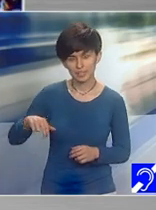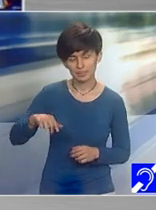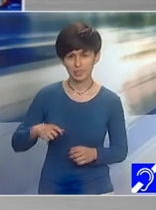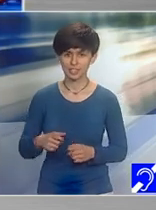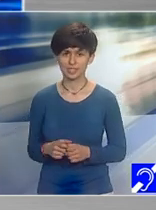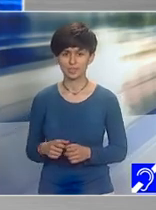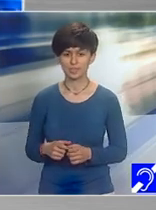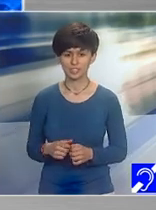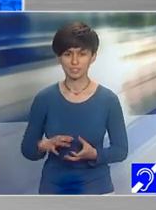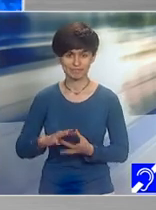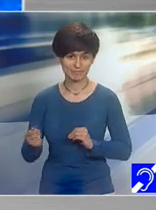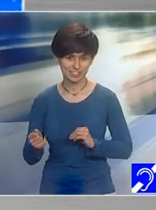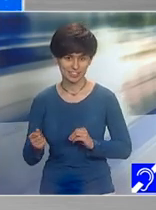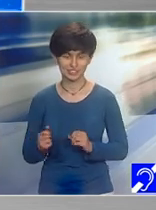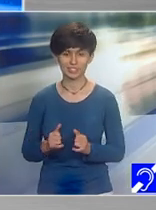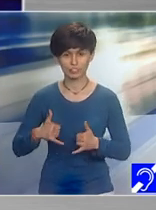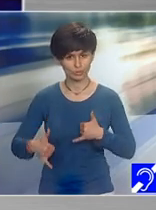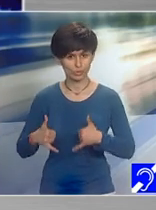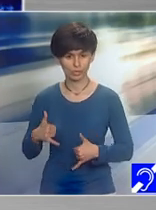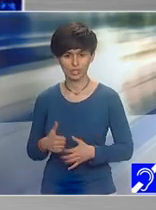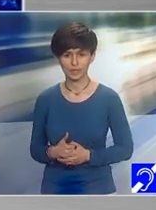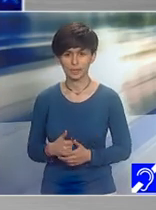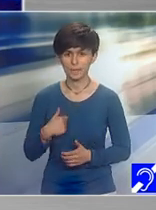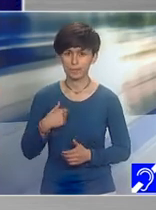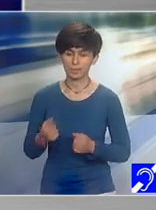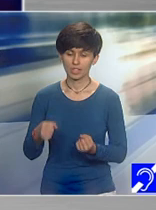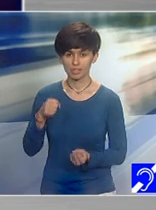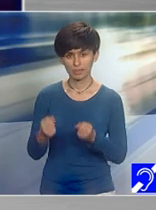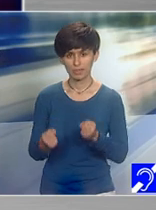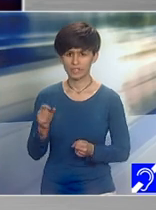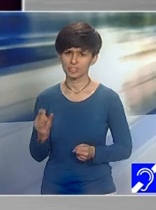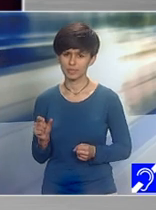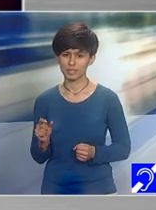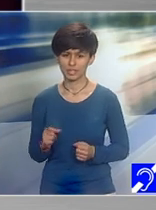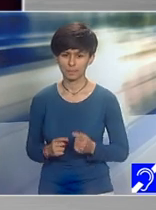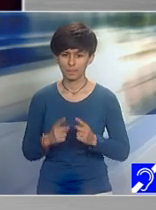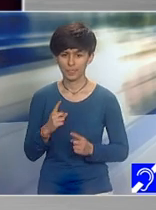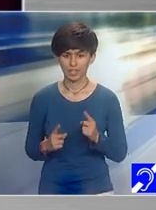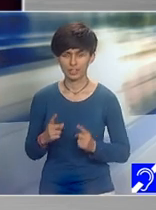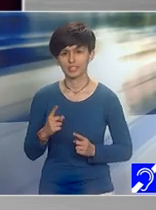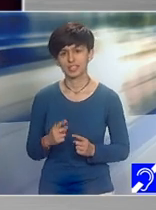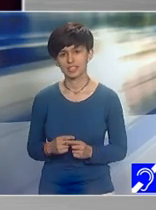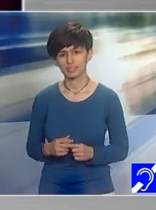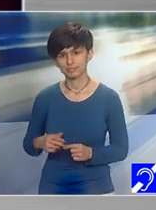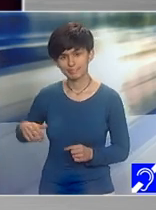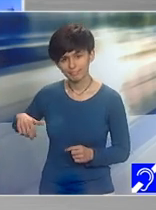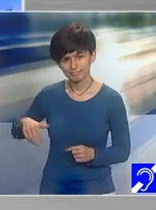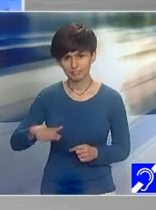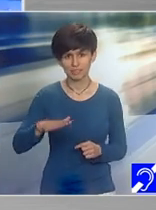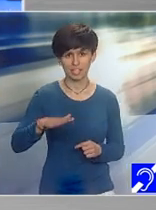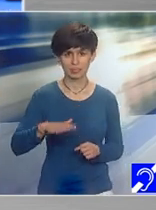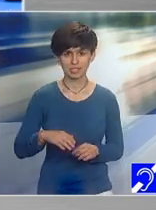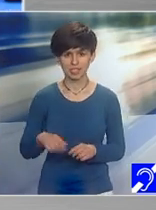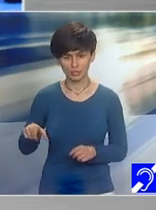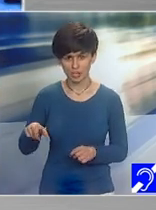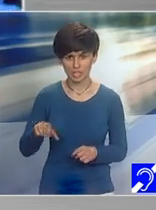asemenea, mai dau cu mașina. Eu conduc o mașinuță mică. Când dau peste un canal din acesta reabilitat și ridicat, mai ridicat